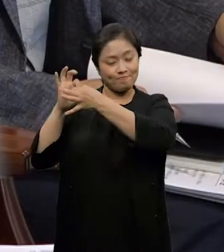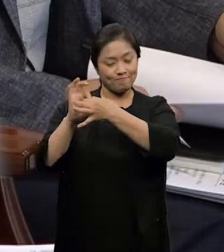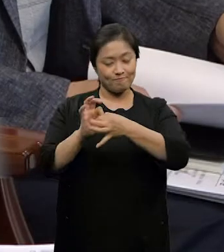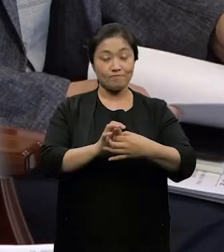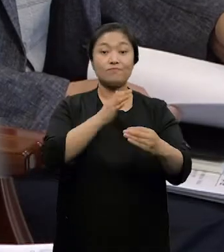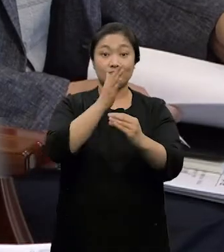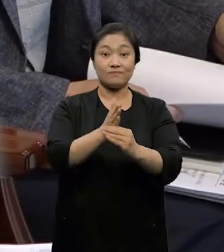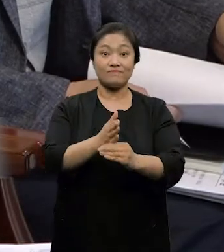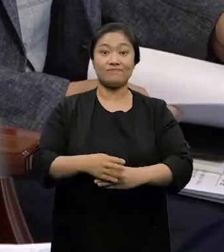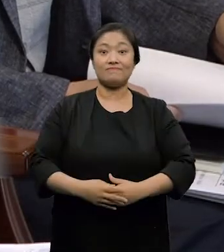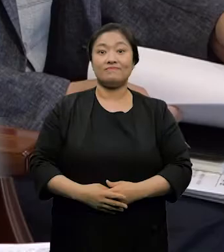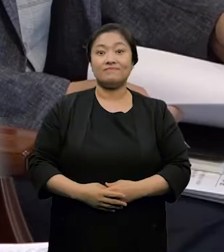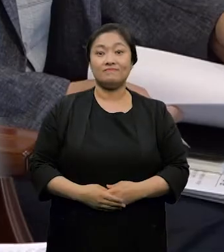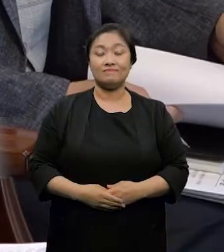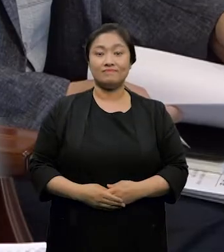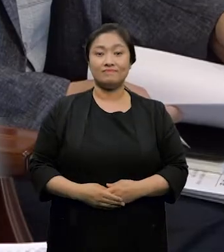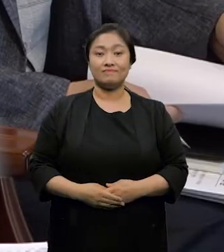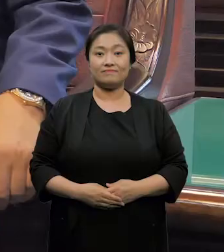이어왔습니다